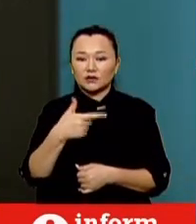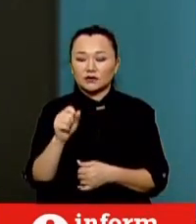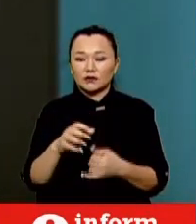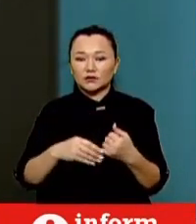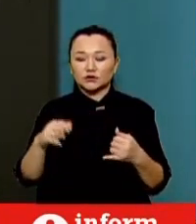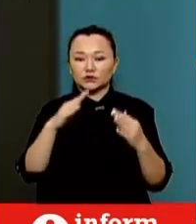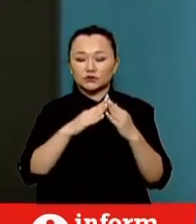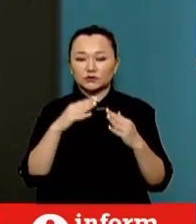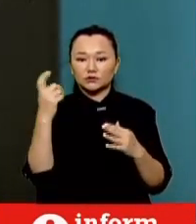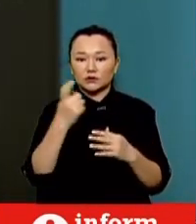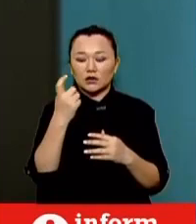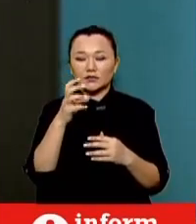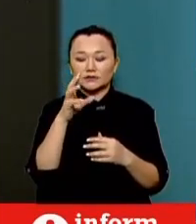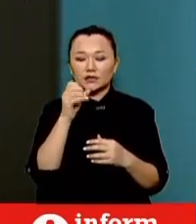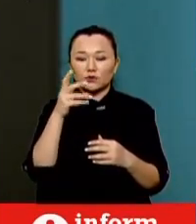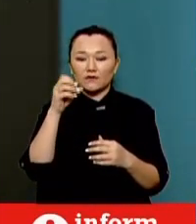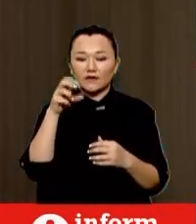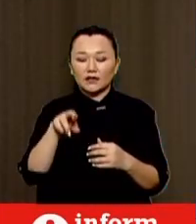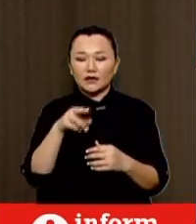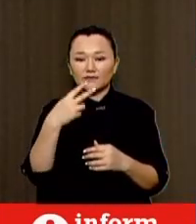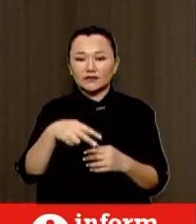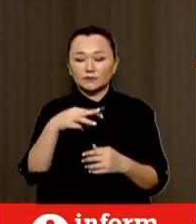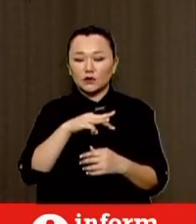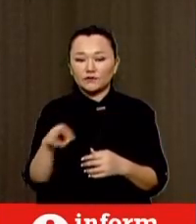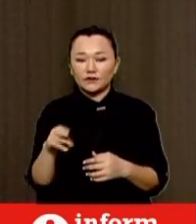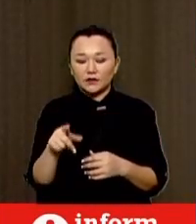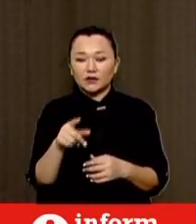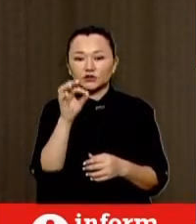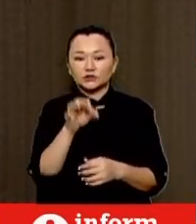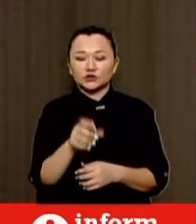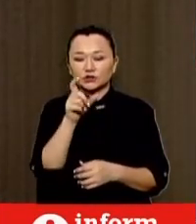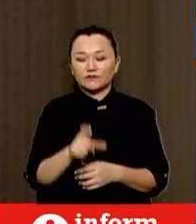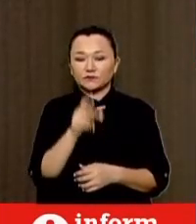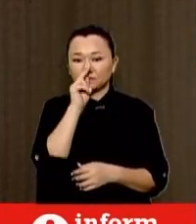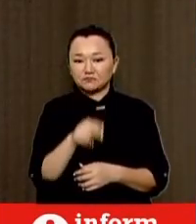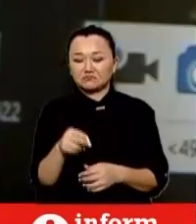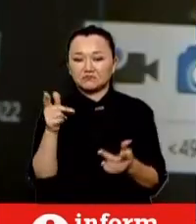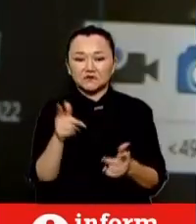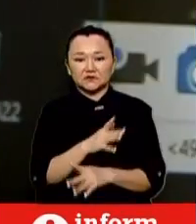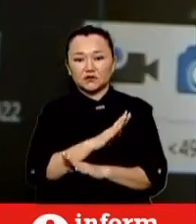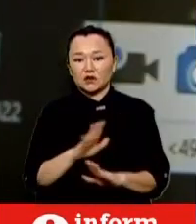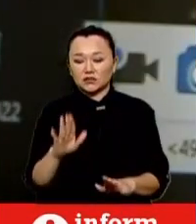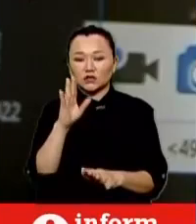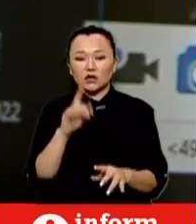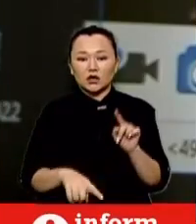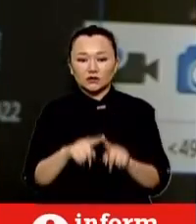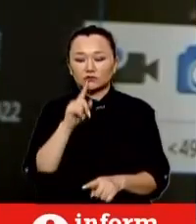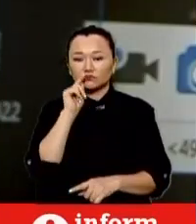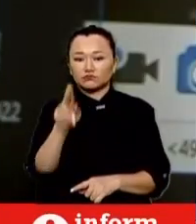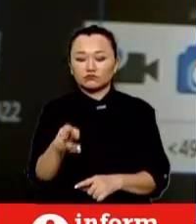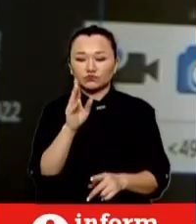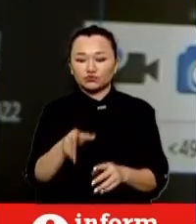массиве Садовое за 20 миллионов тенге. Подсудимый вину не признал. Его родные заявили о том, что будут подавать